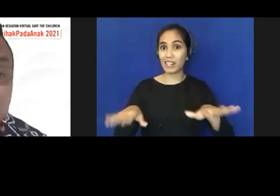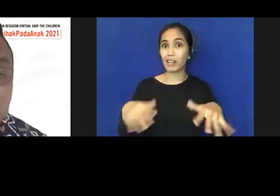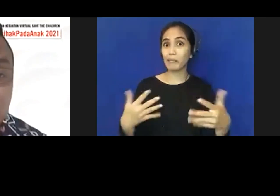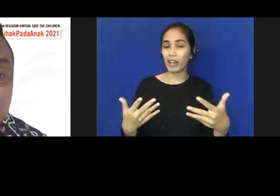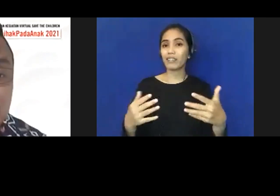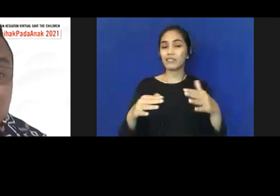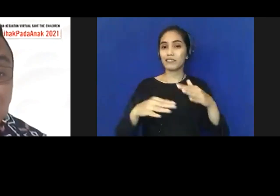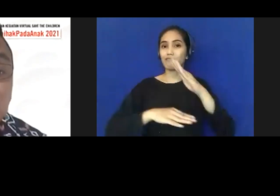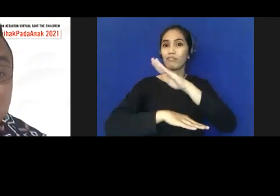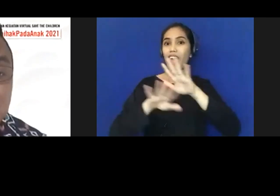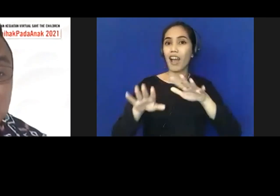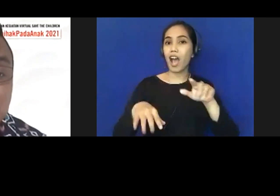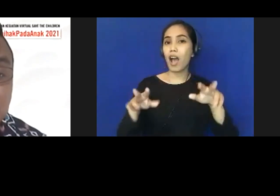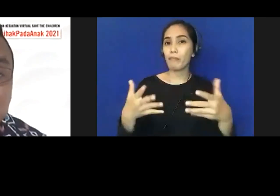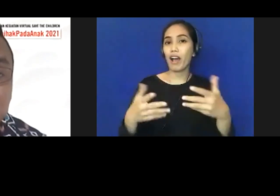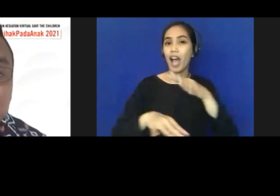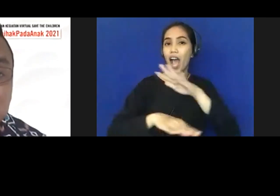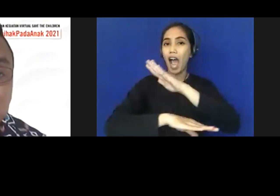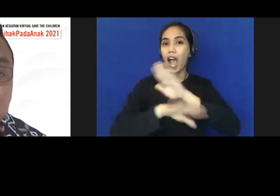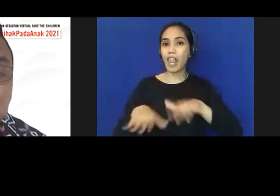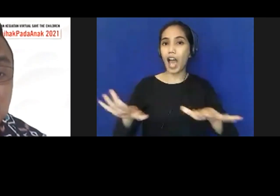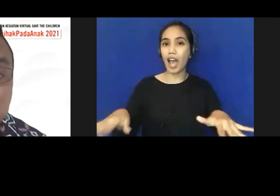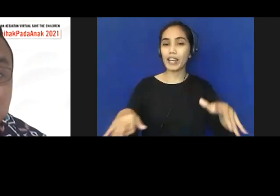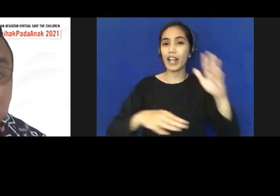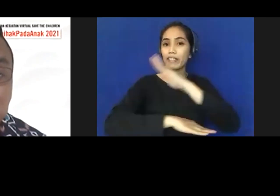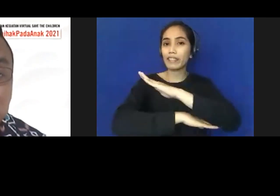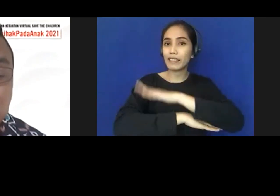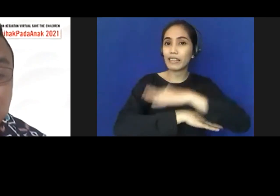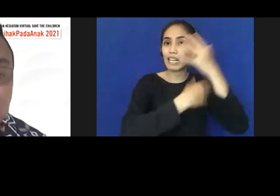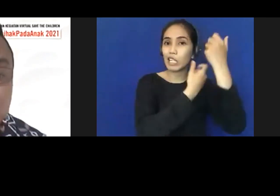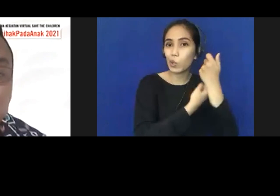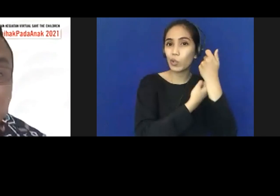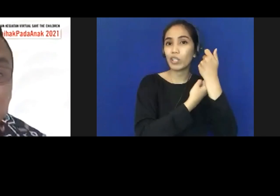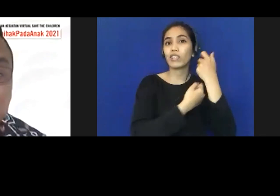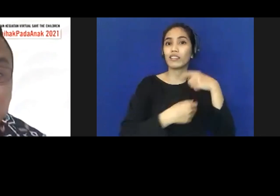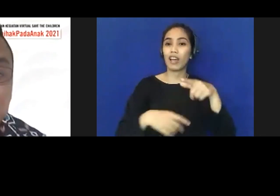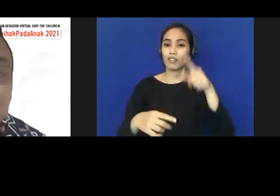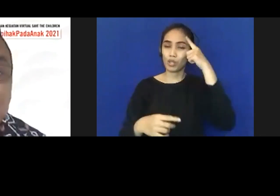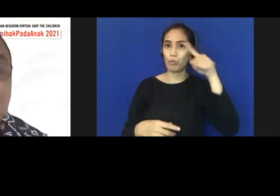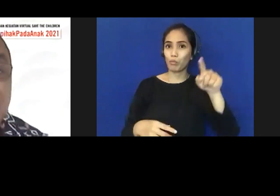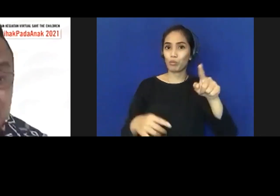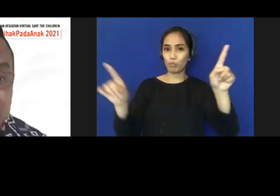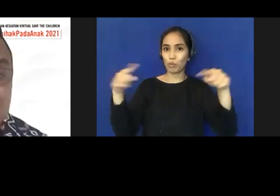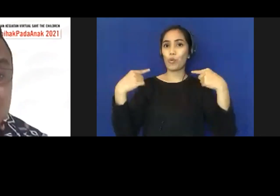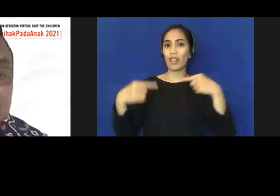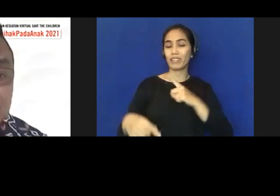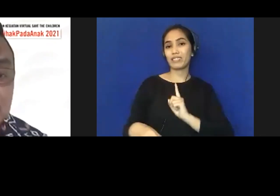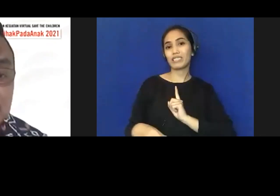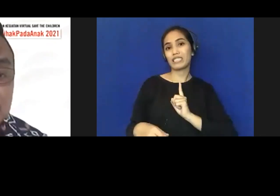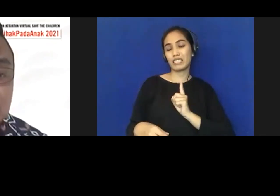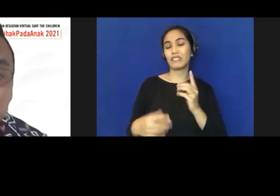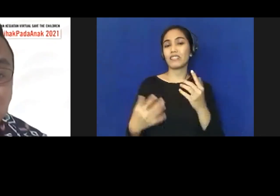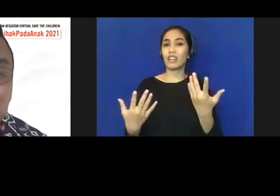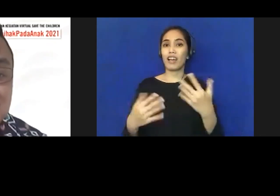anak terlindungi dan Indonesia maju. Jadi dengan kita semakin peduli dengan kesehatan mental kita, kesehatan mental anak kita, anak-anak akan